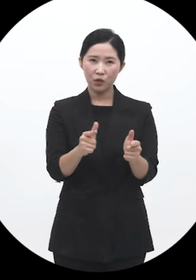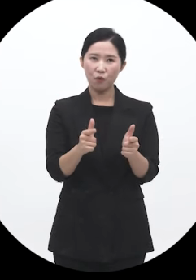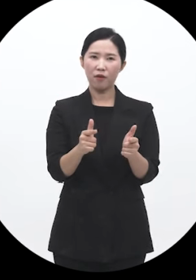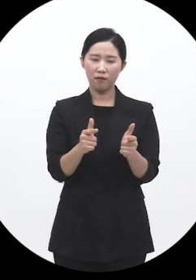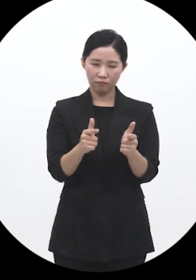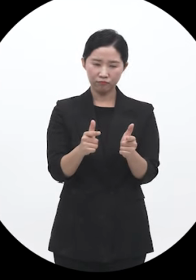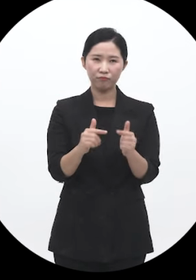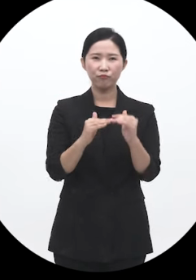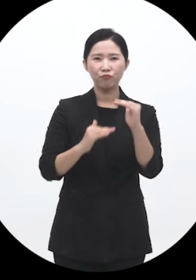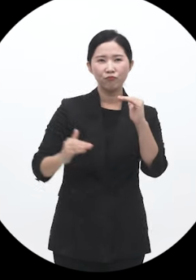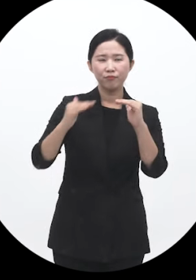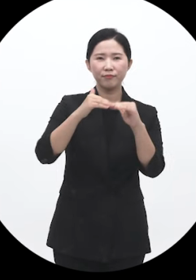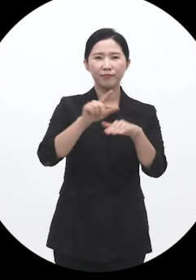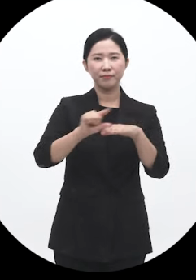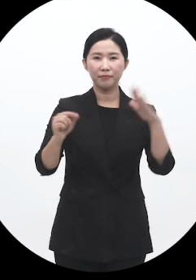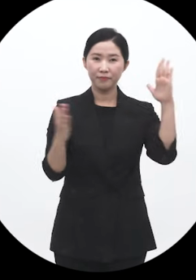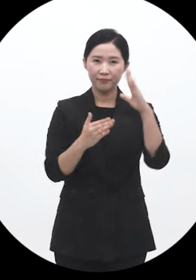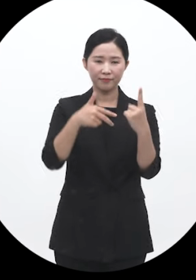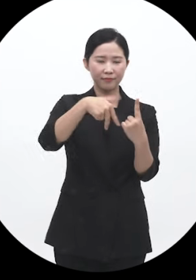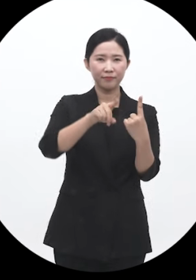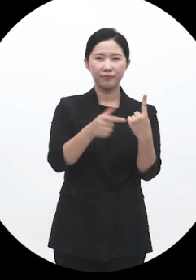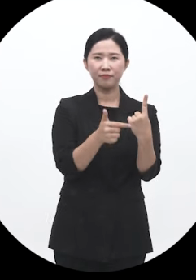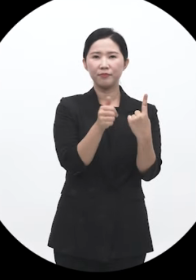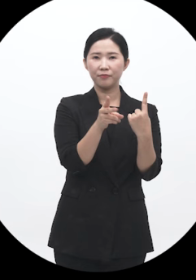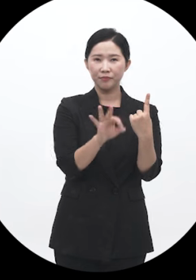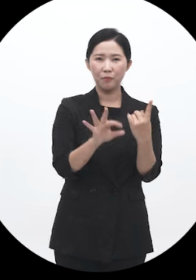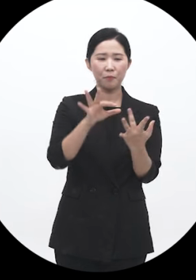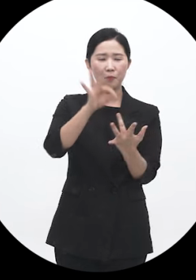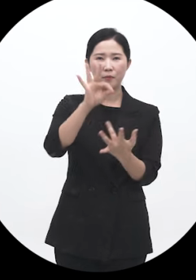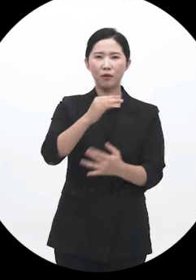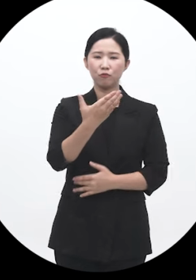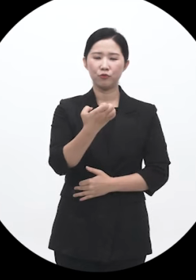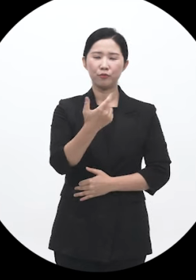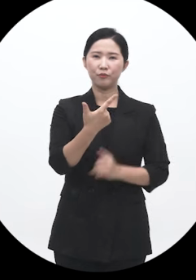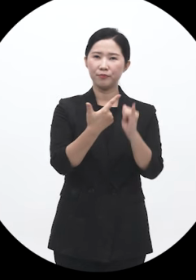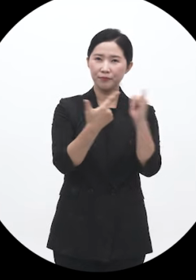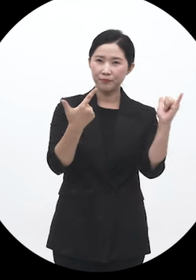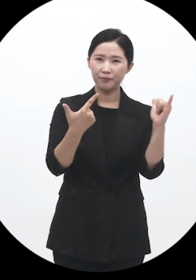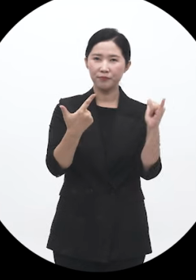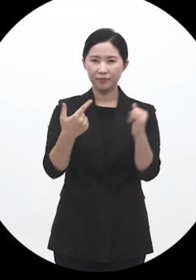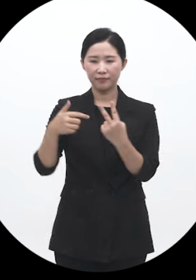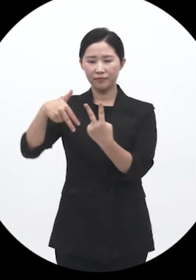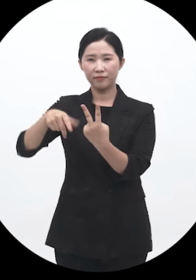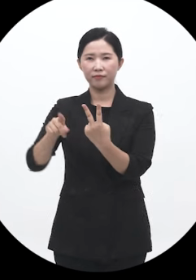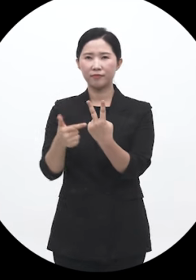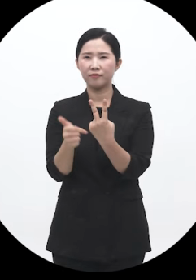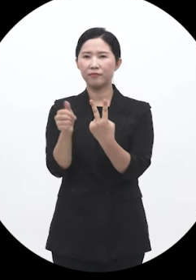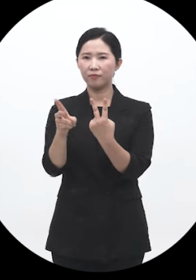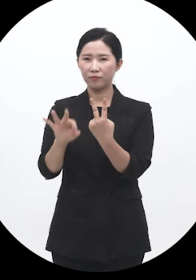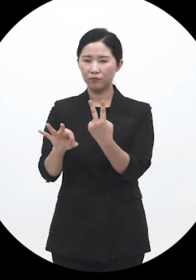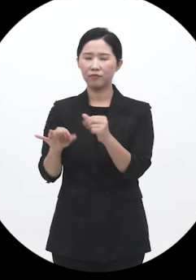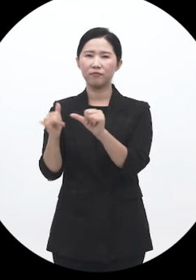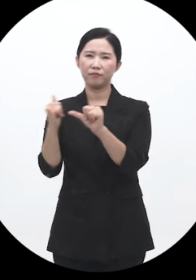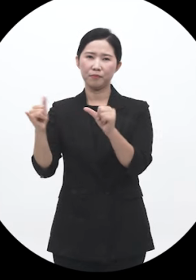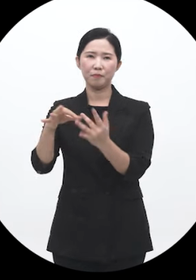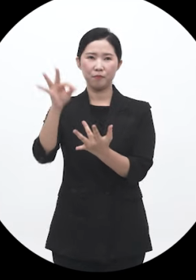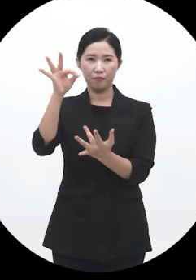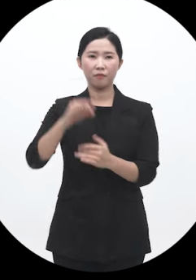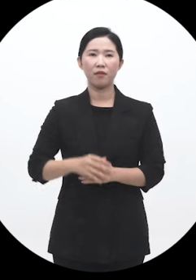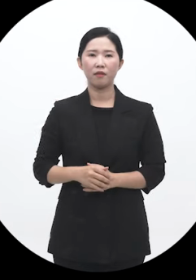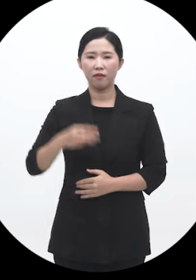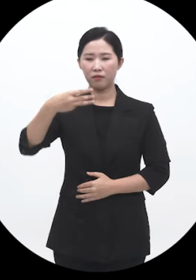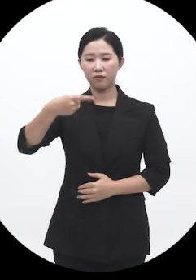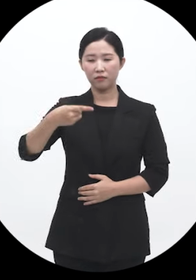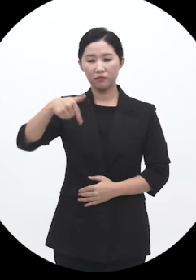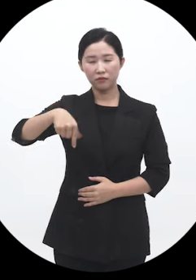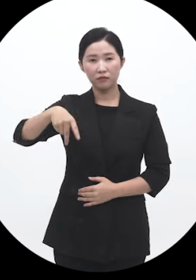5명을 선발합니다. 특성화고 등을 졸업한 재직자 전형은 정원 내에서 12명을